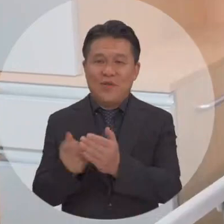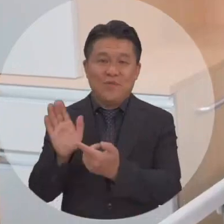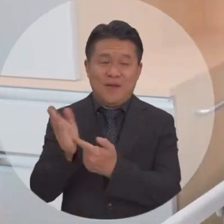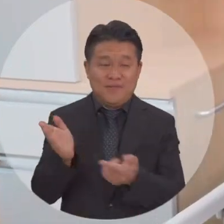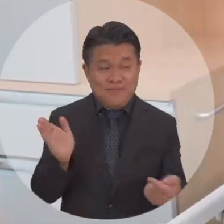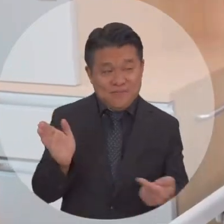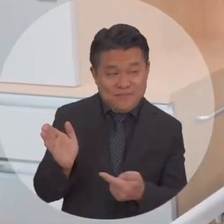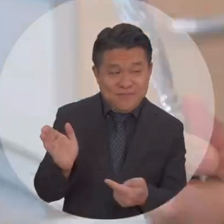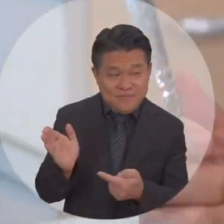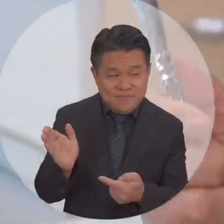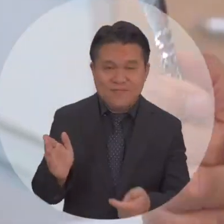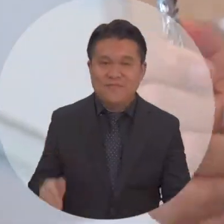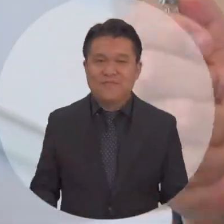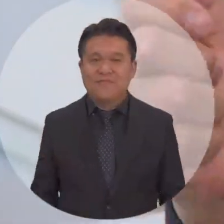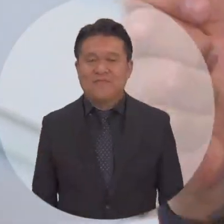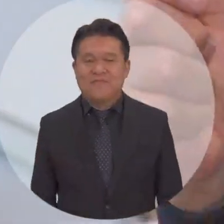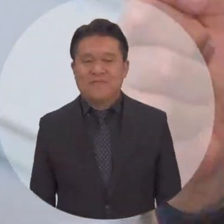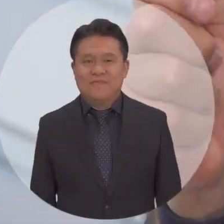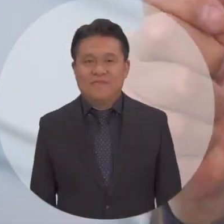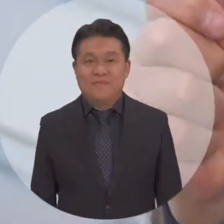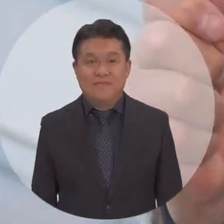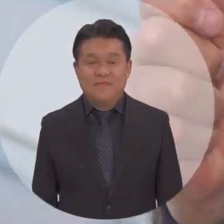대상자에게 거울을 보여줍니다.